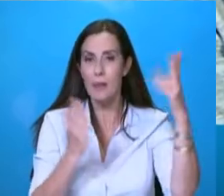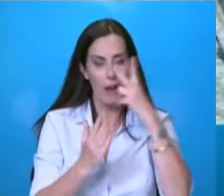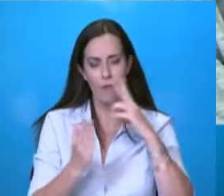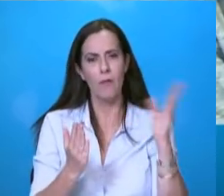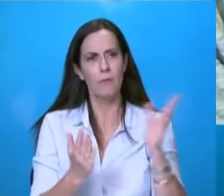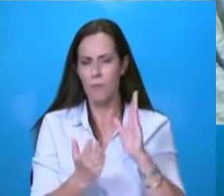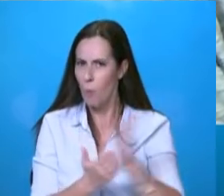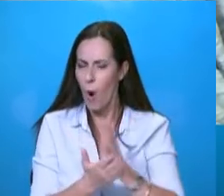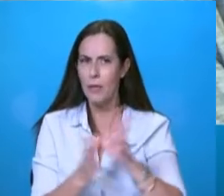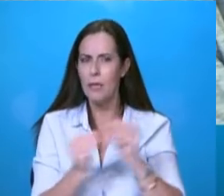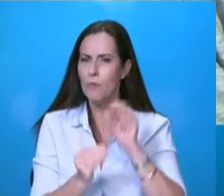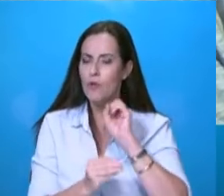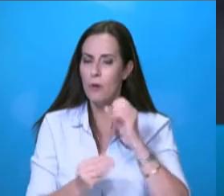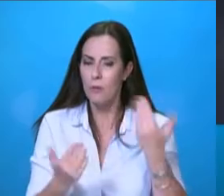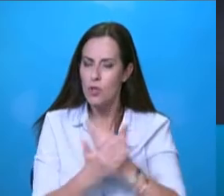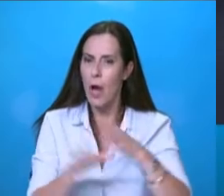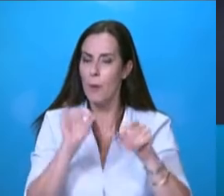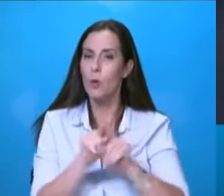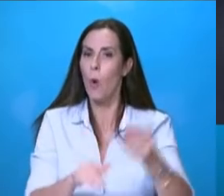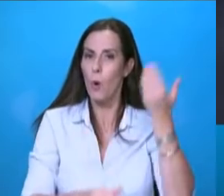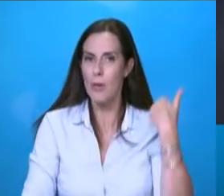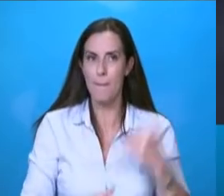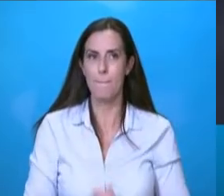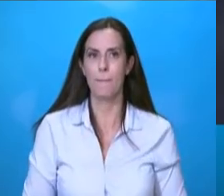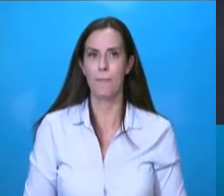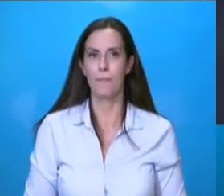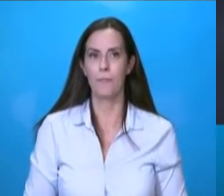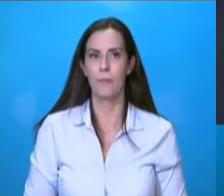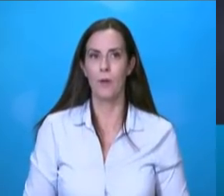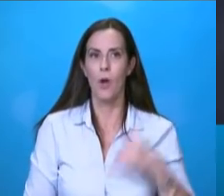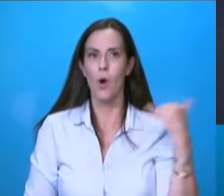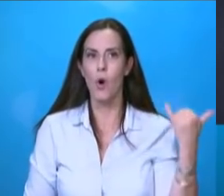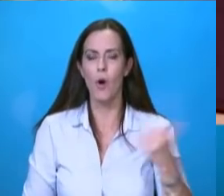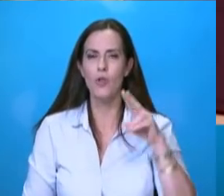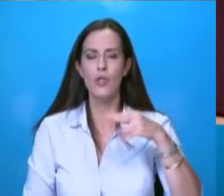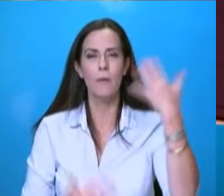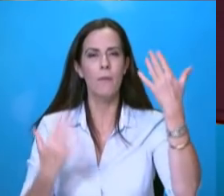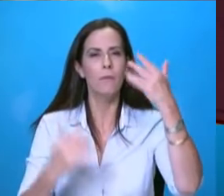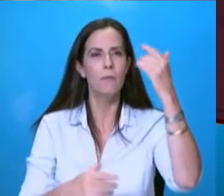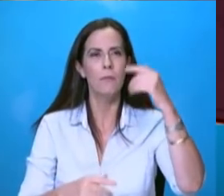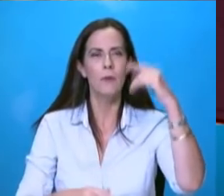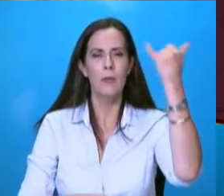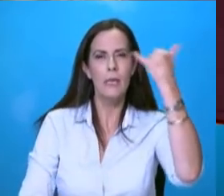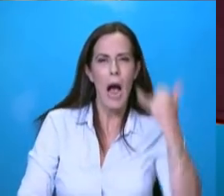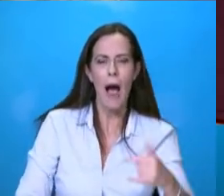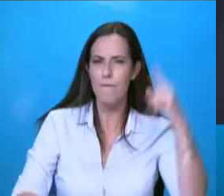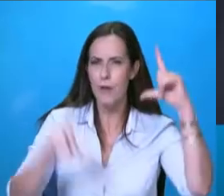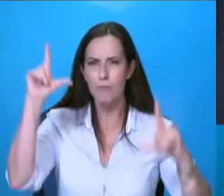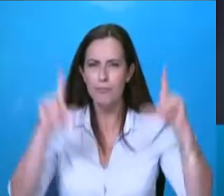ממונים בעזרת משדר הבחירות הקודם. כל הזמן רצים גרפים על המסך של